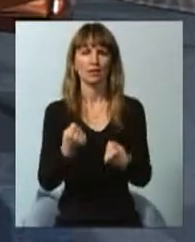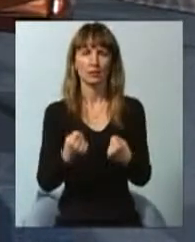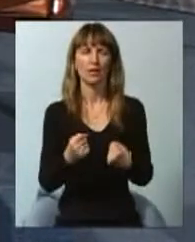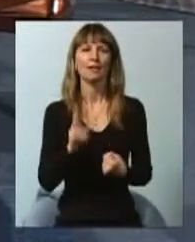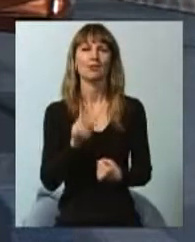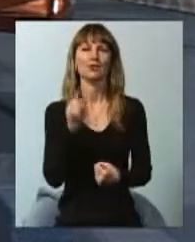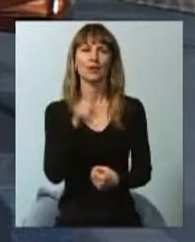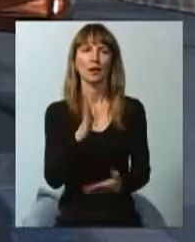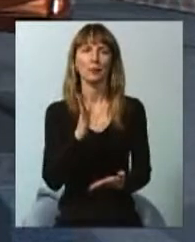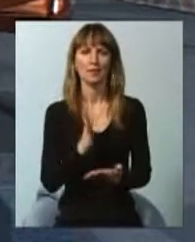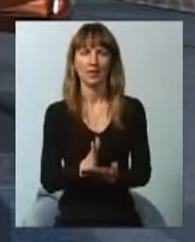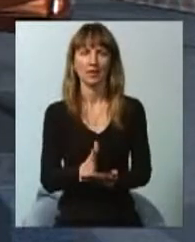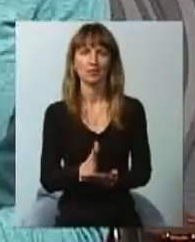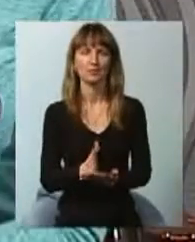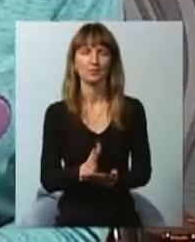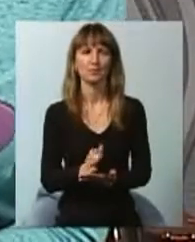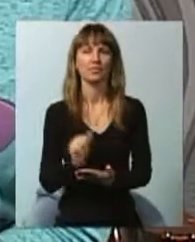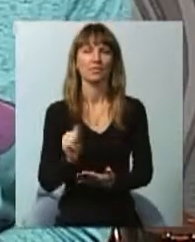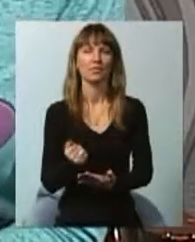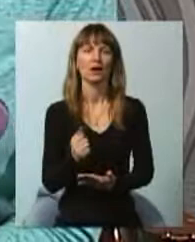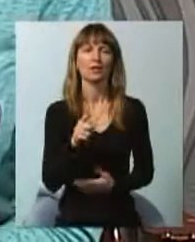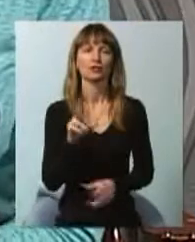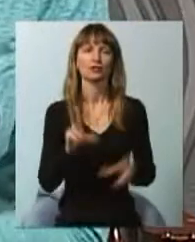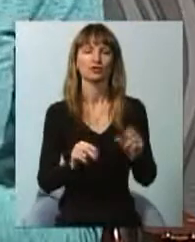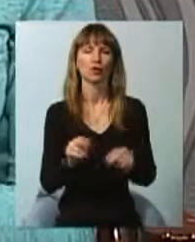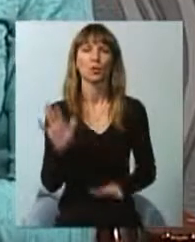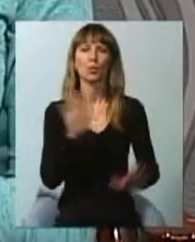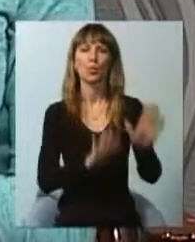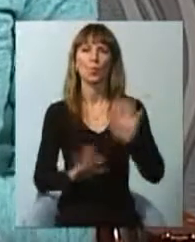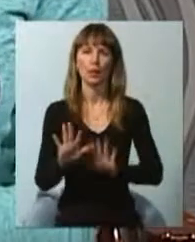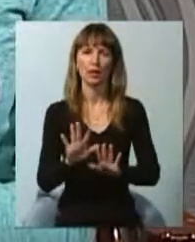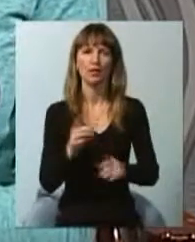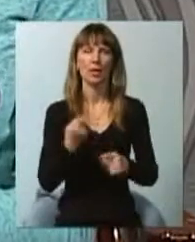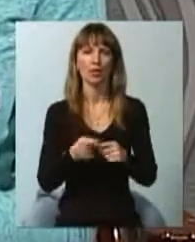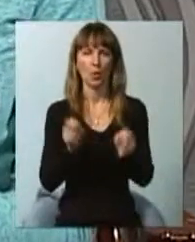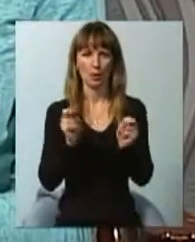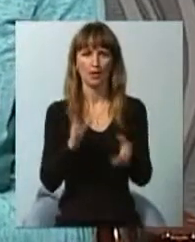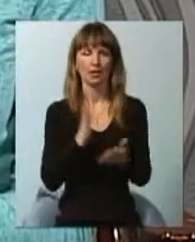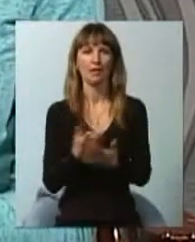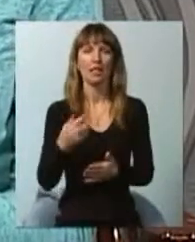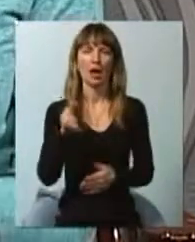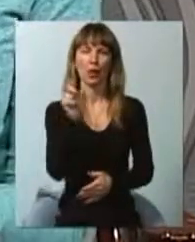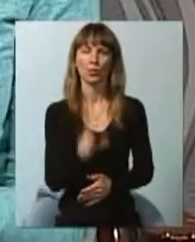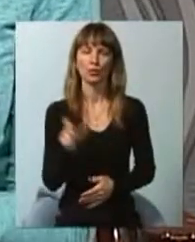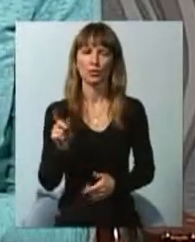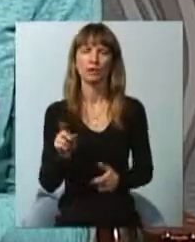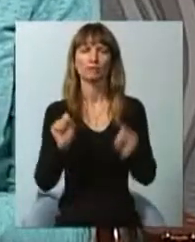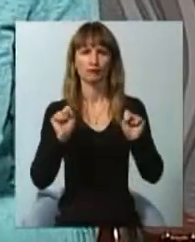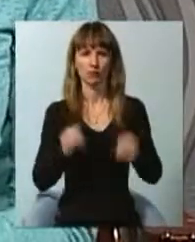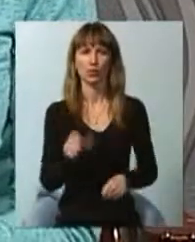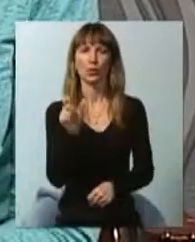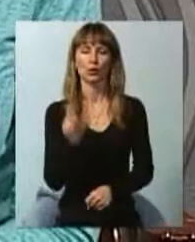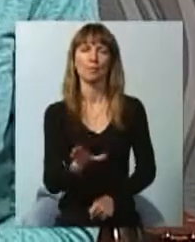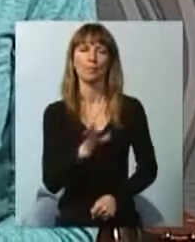взагалі хтось там є. А чи взагалі, як ти гадаєш, туман, так? Чи це небезпечне явище для людини? Чи можна